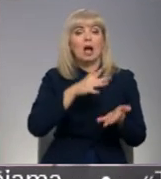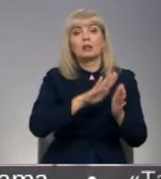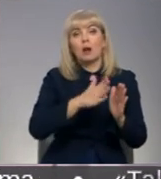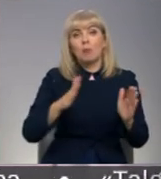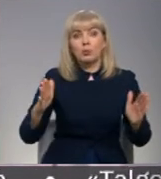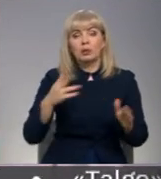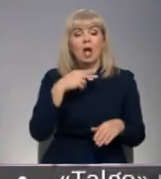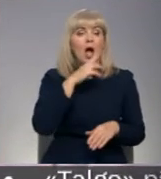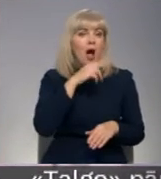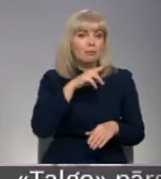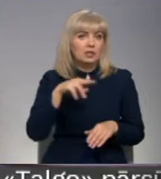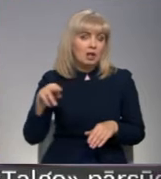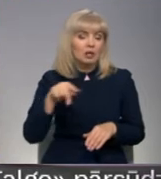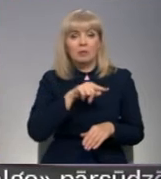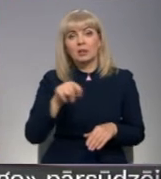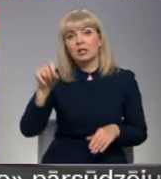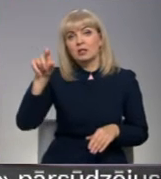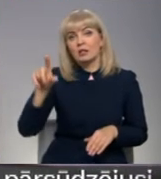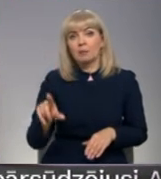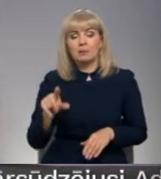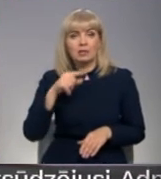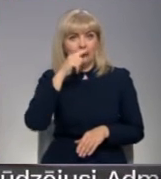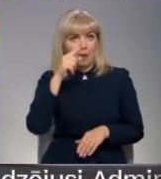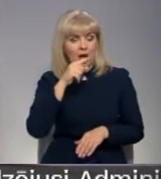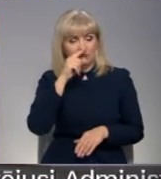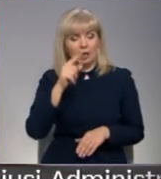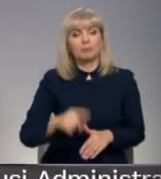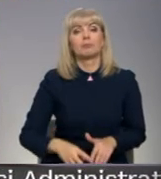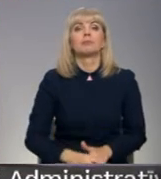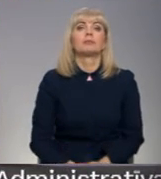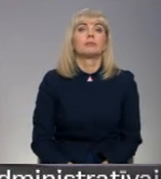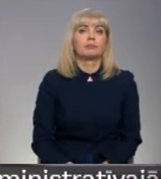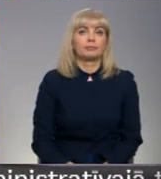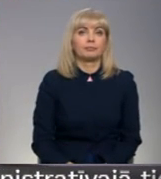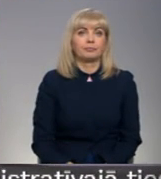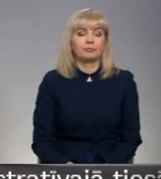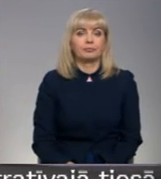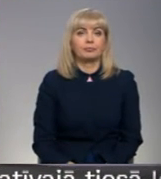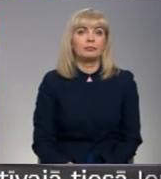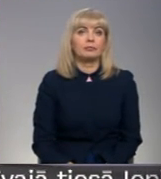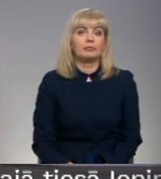būs apskatām līdz 17. Martam. Sandra Lētāna, Andris Pāns, Zemgales reģionālā televīzija.